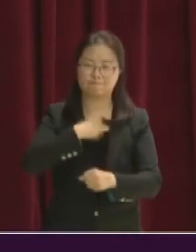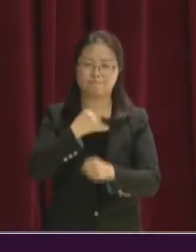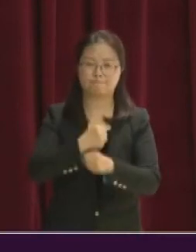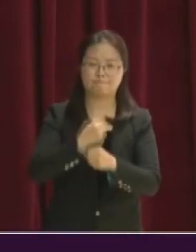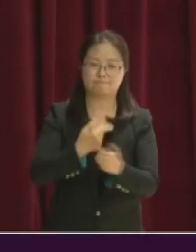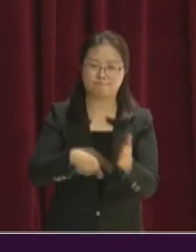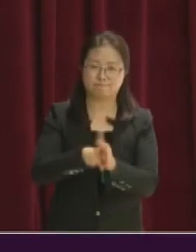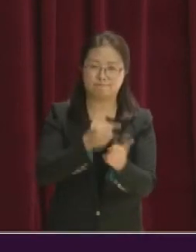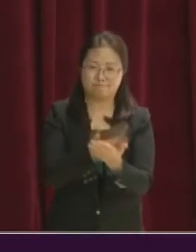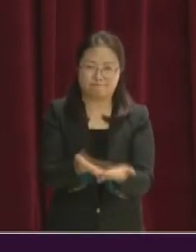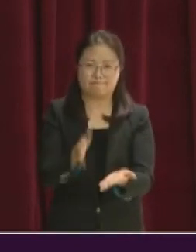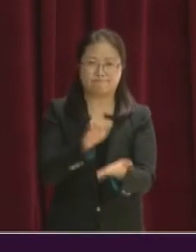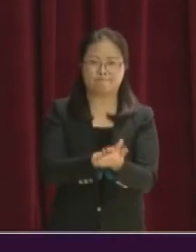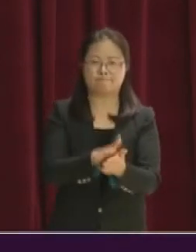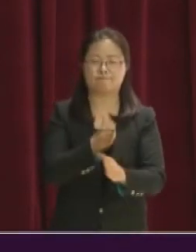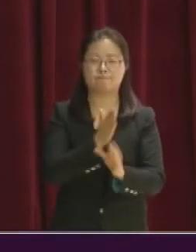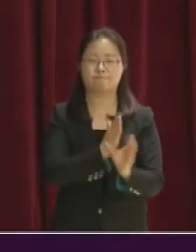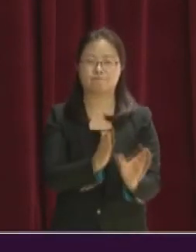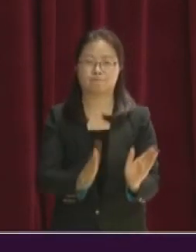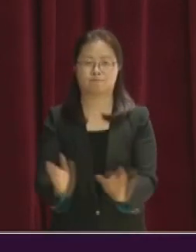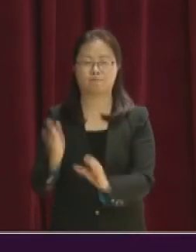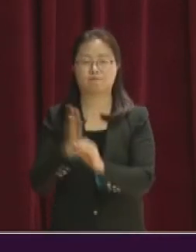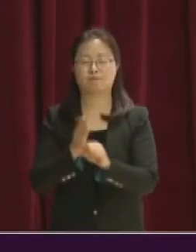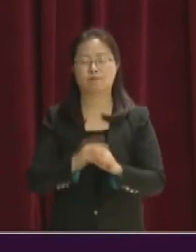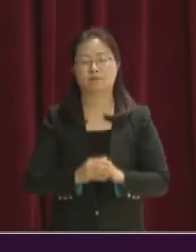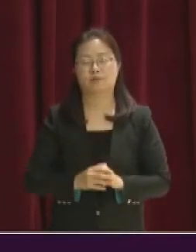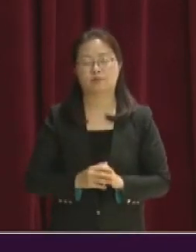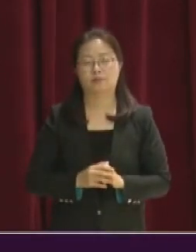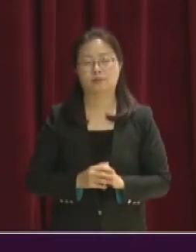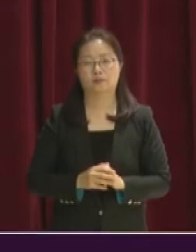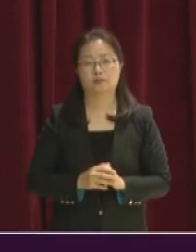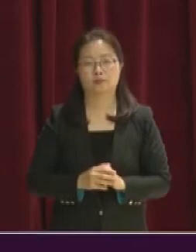광장으로 재정비하겠습니다.